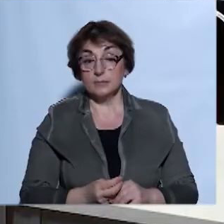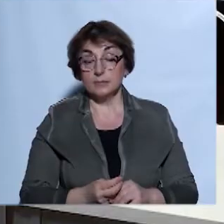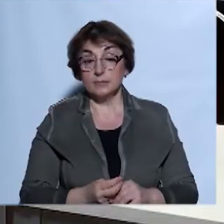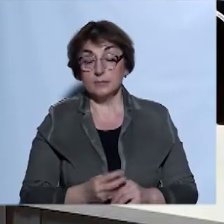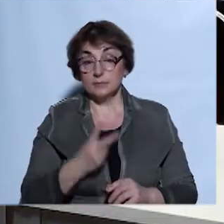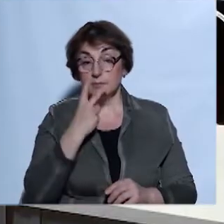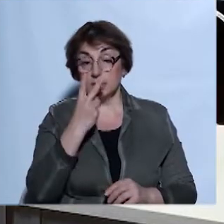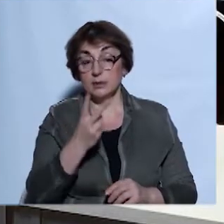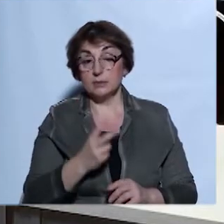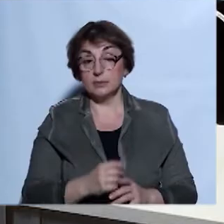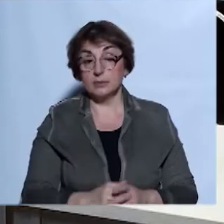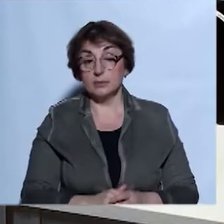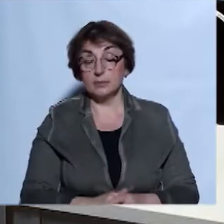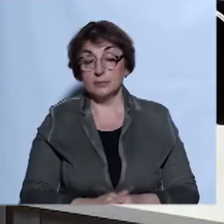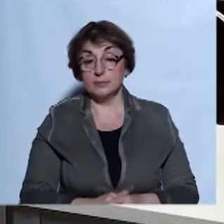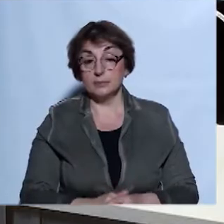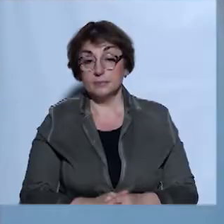Აი შეხედეთ.